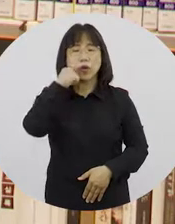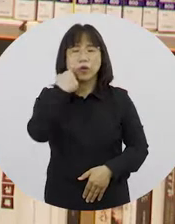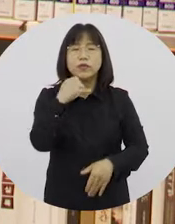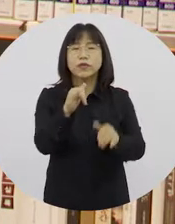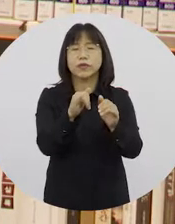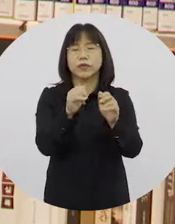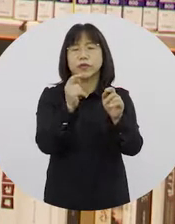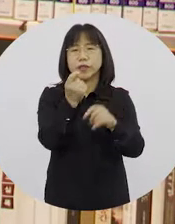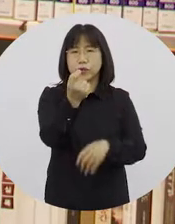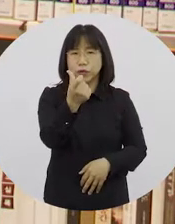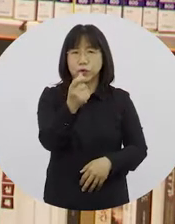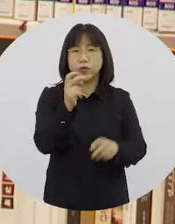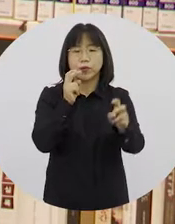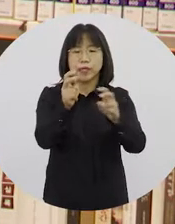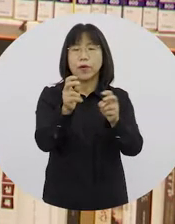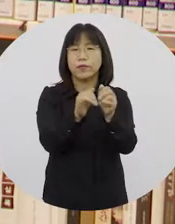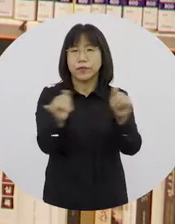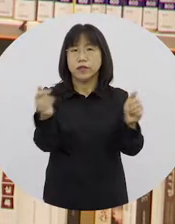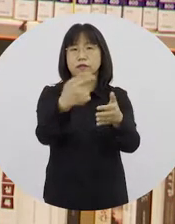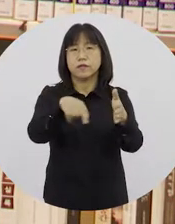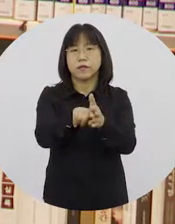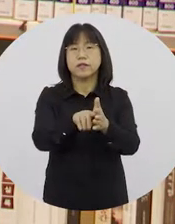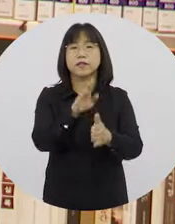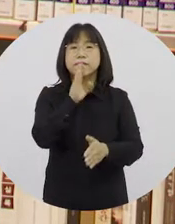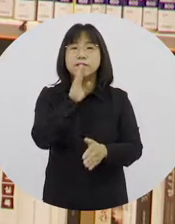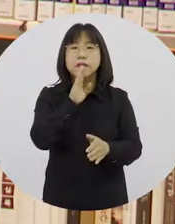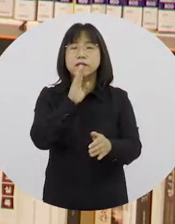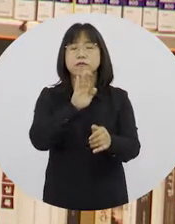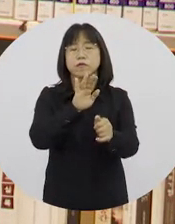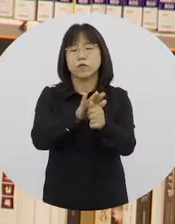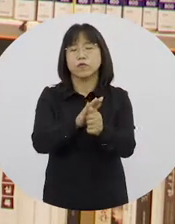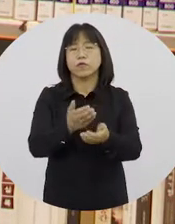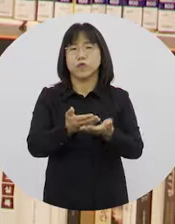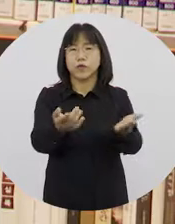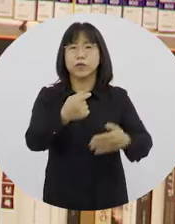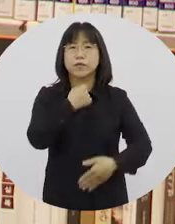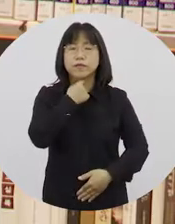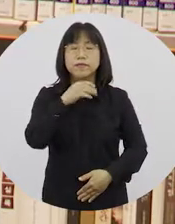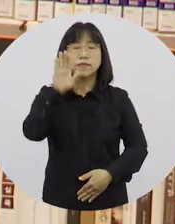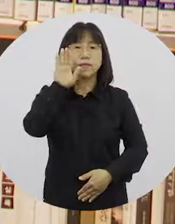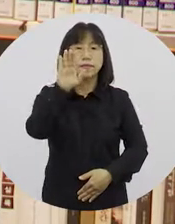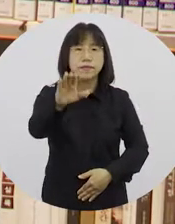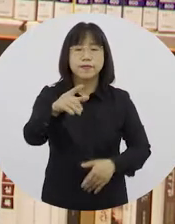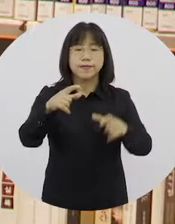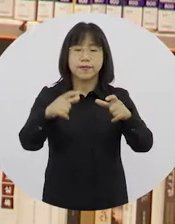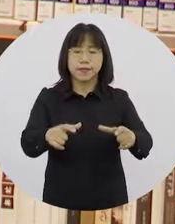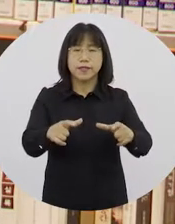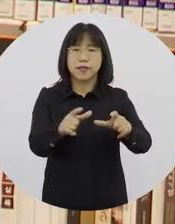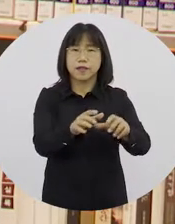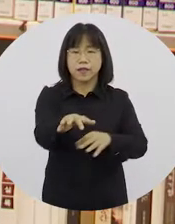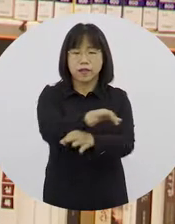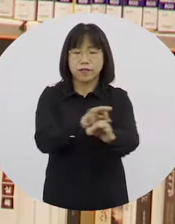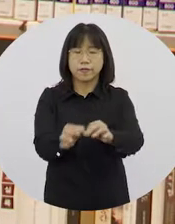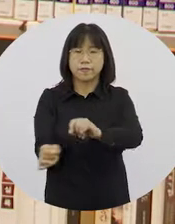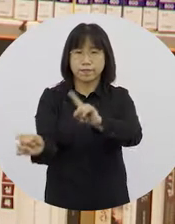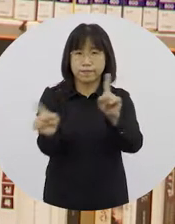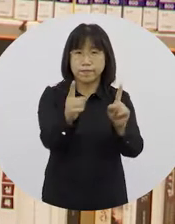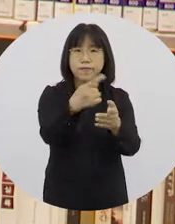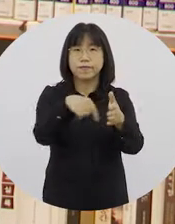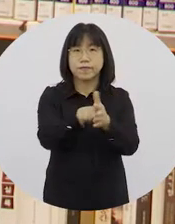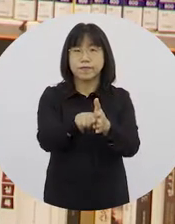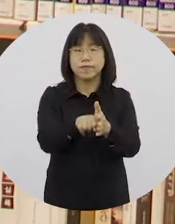겪고 있는 소상공인들에게 실질적인 도움이 되길 바랍니다. 강서구는 앞으로도 지역경제를 살리기 위해 촘촘한